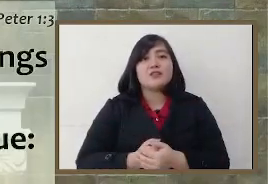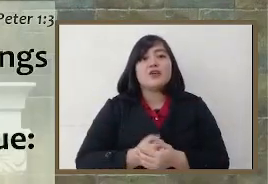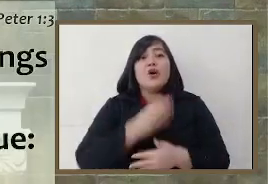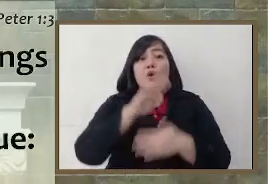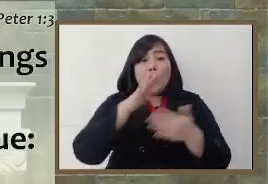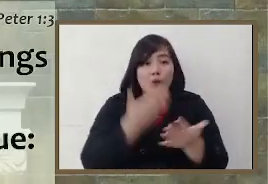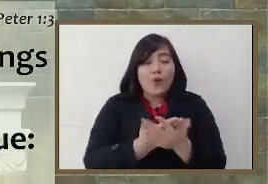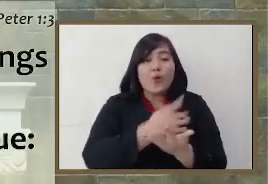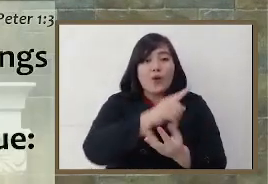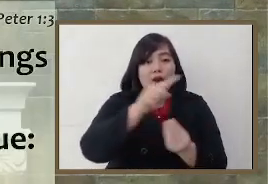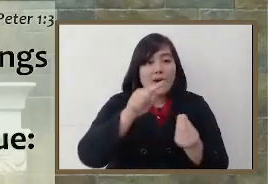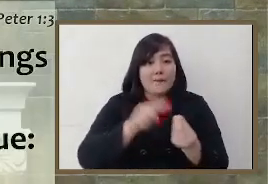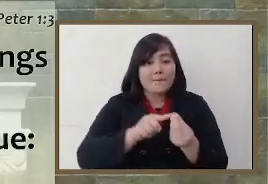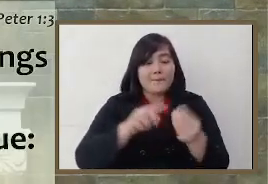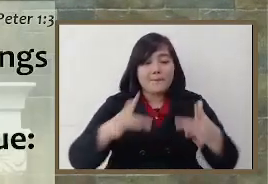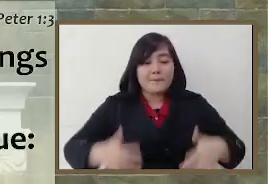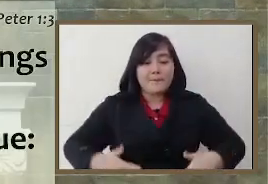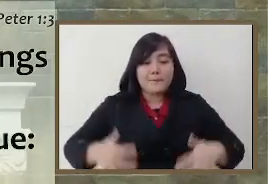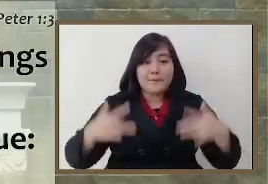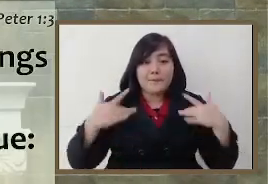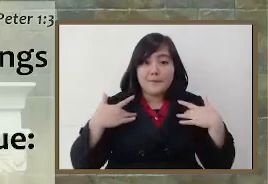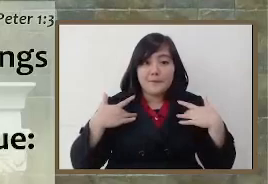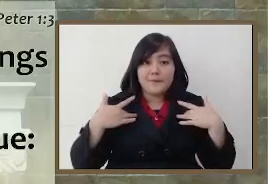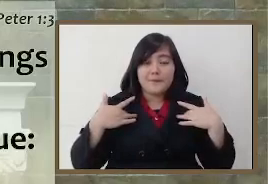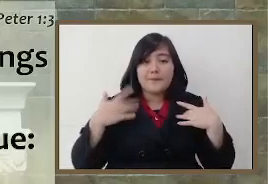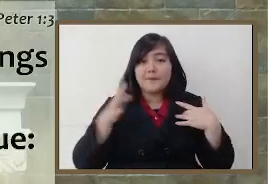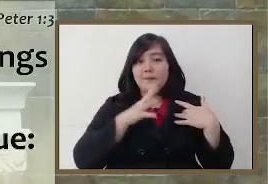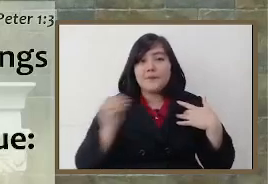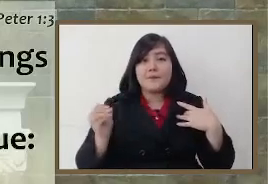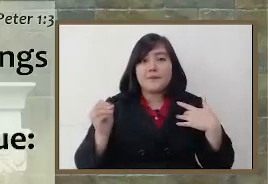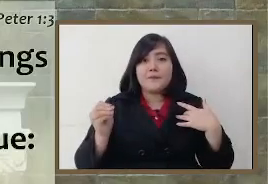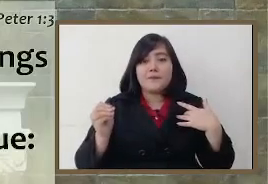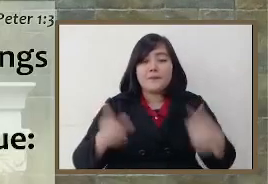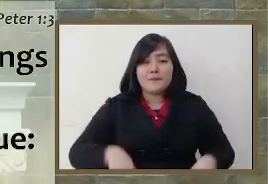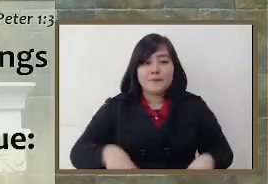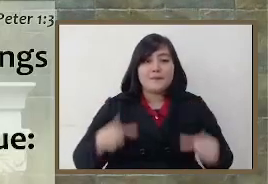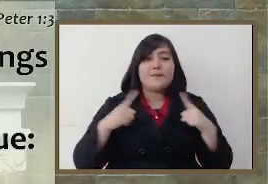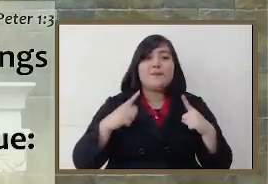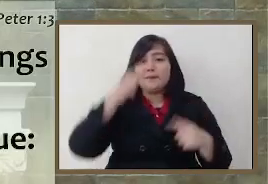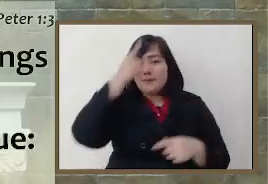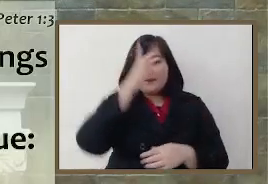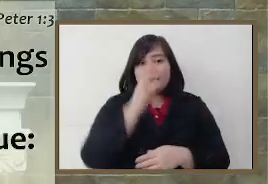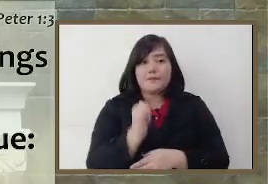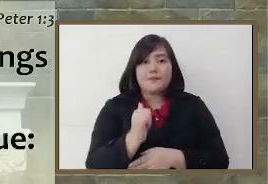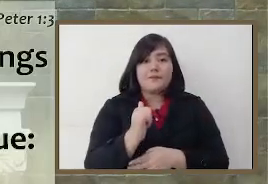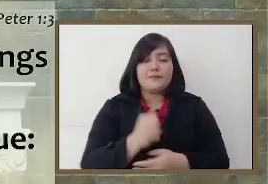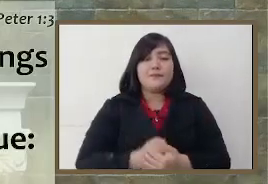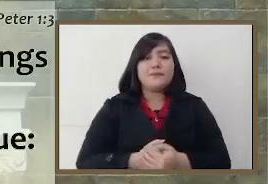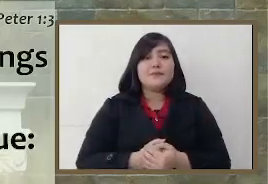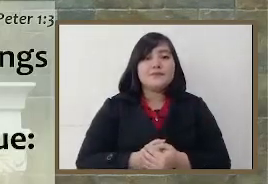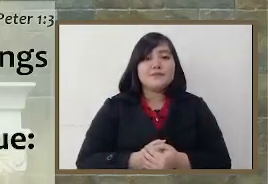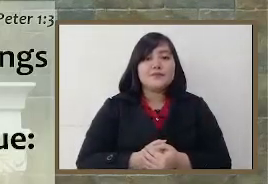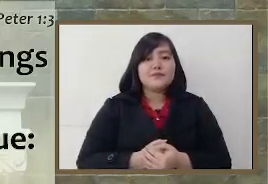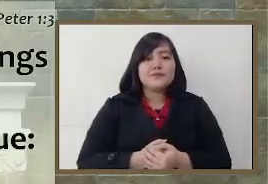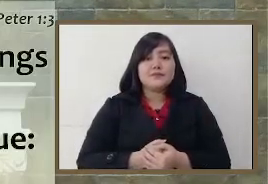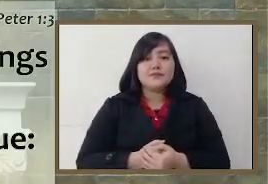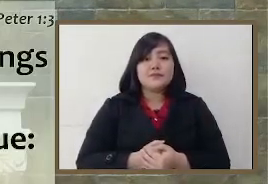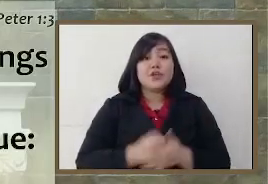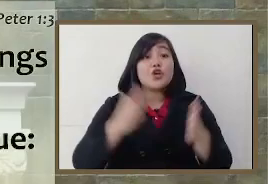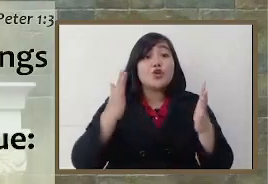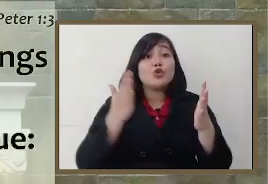patungkol sa buhay na ito at buhay na makadiyos. Alright? Sa pamamagitan ng